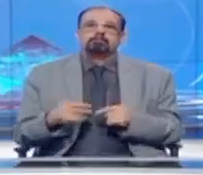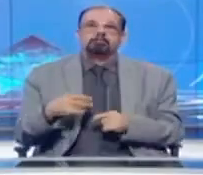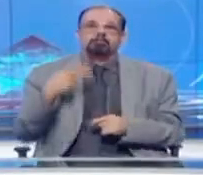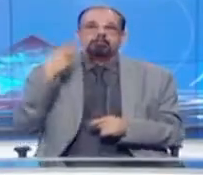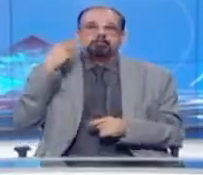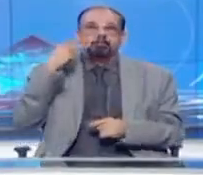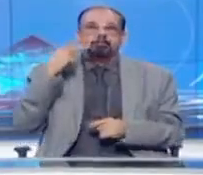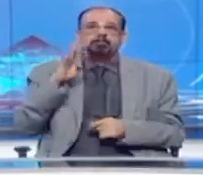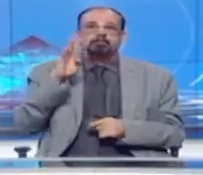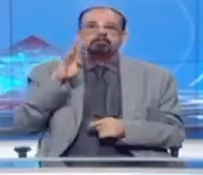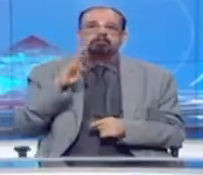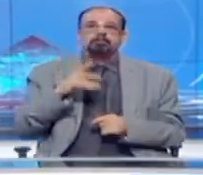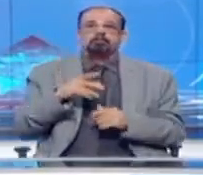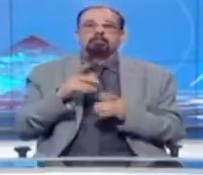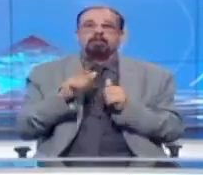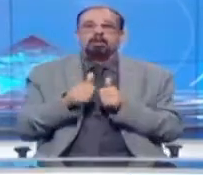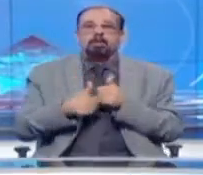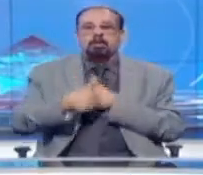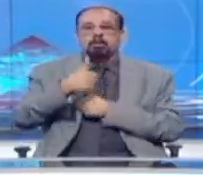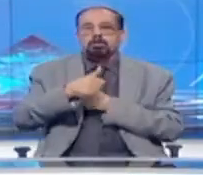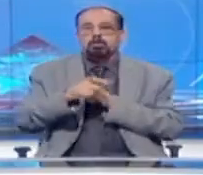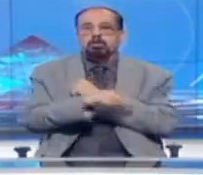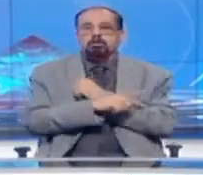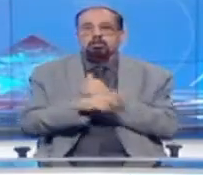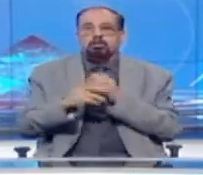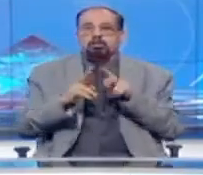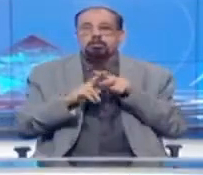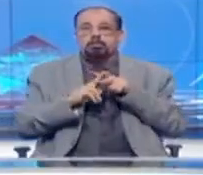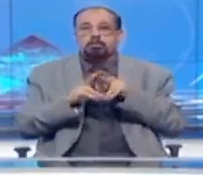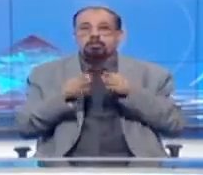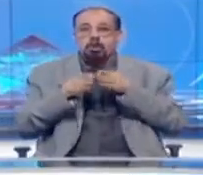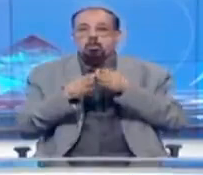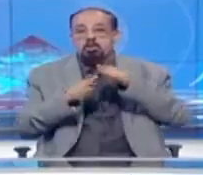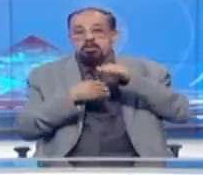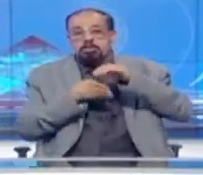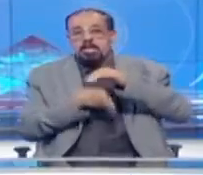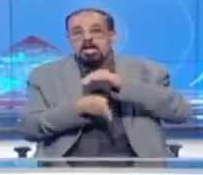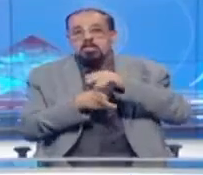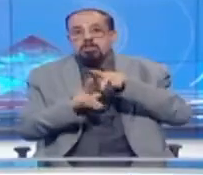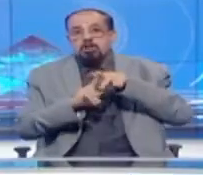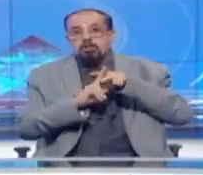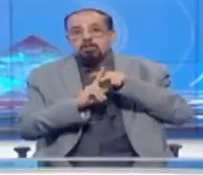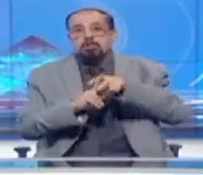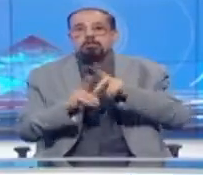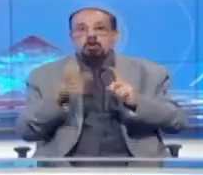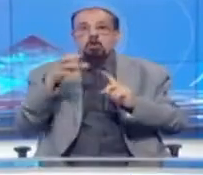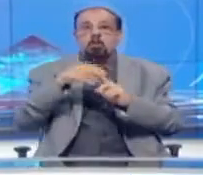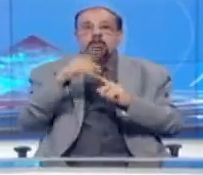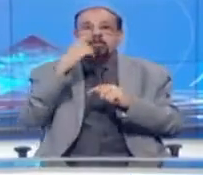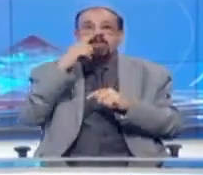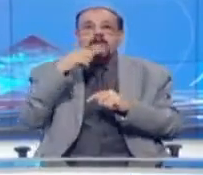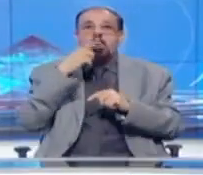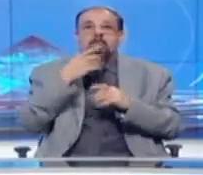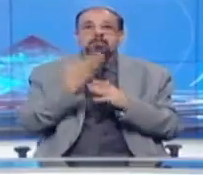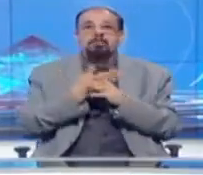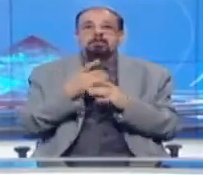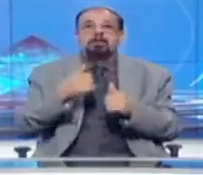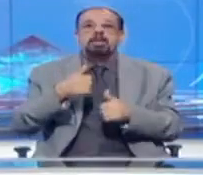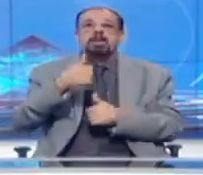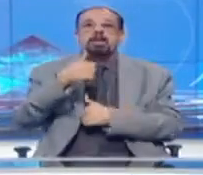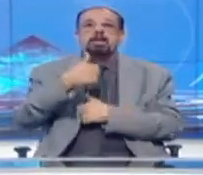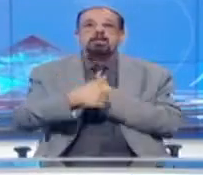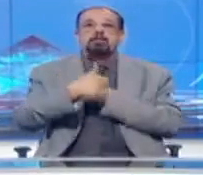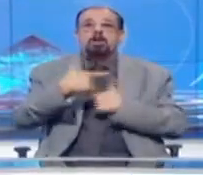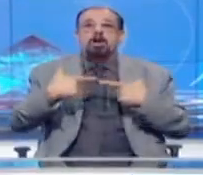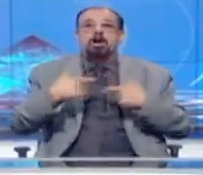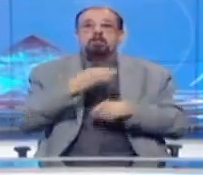أعلنت بيونغ يانغ أنها اختبرت هذا الأسبوع غواصة جديدة قادرة على شن هجوم نووي ردا على المناورات الأمريكية